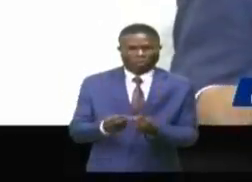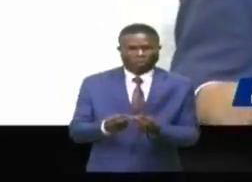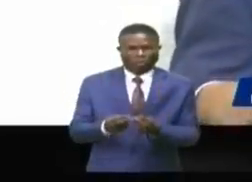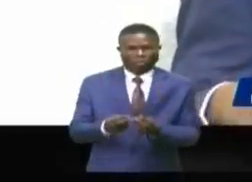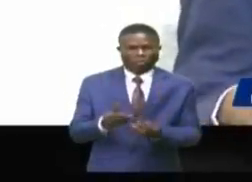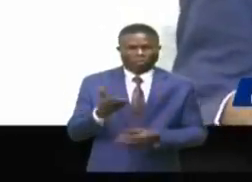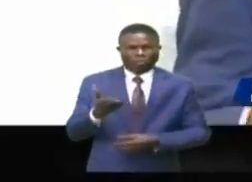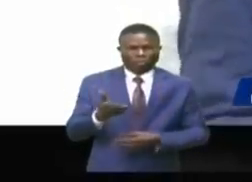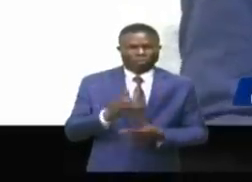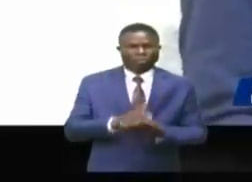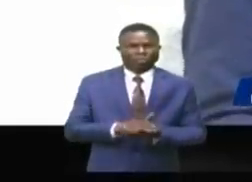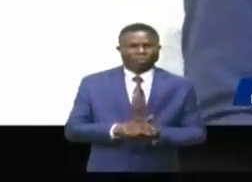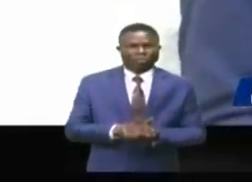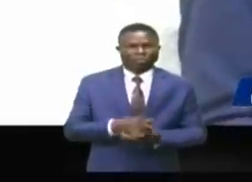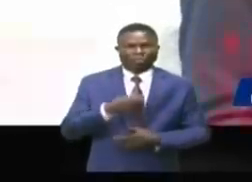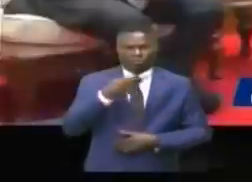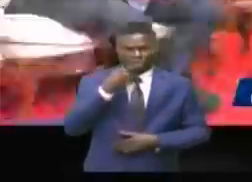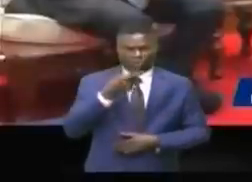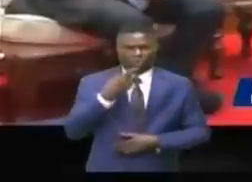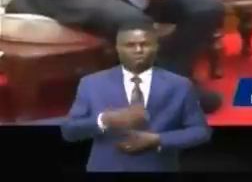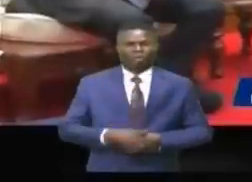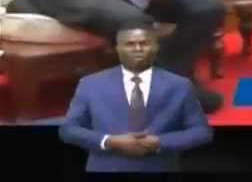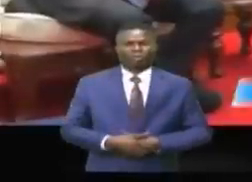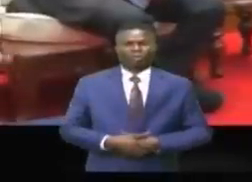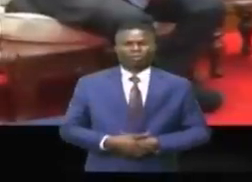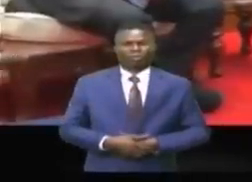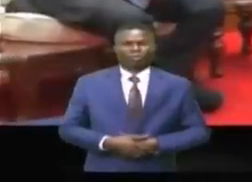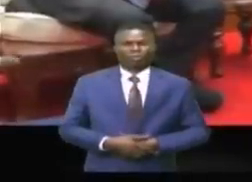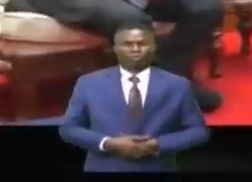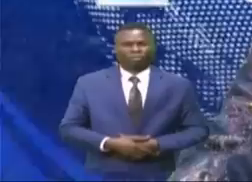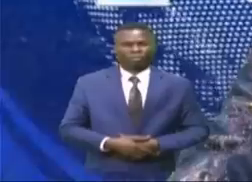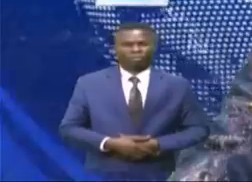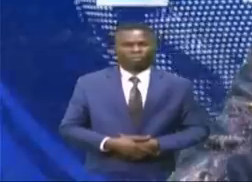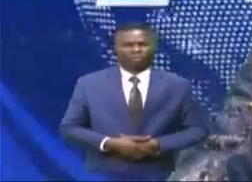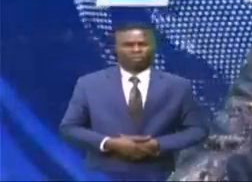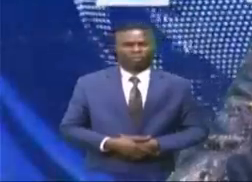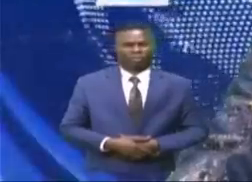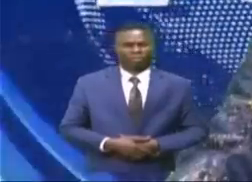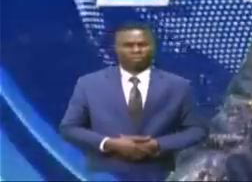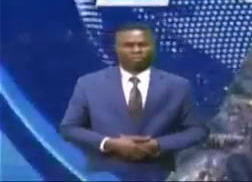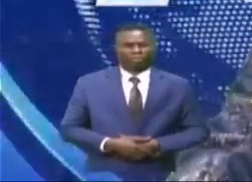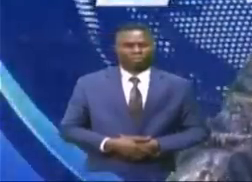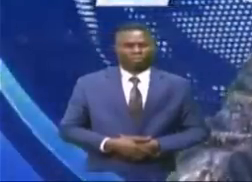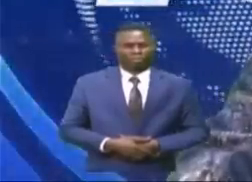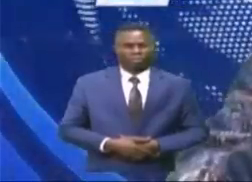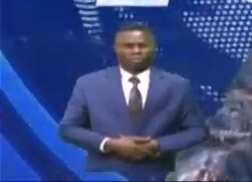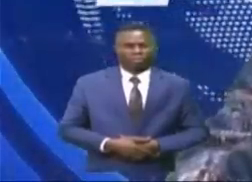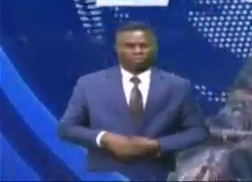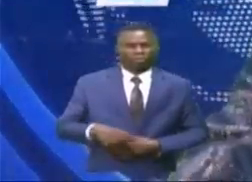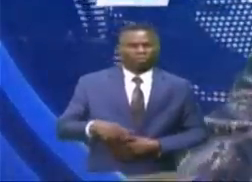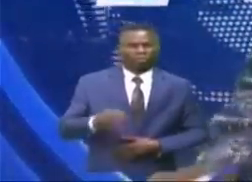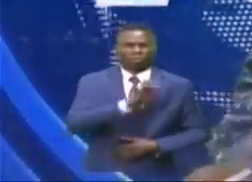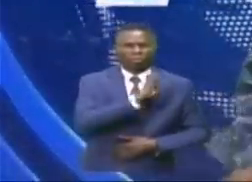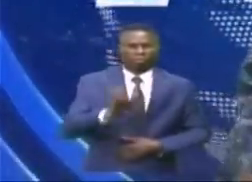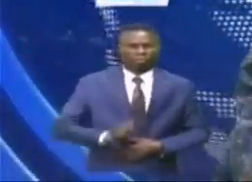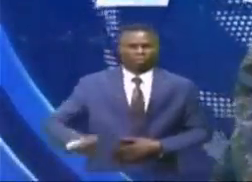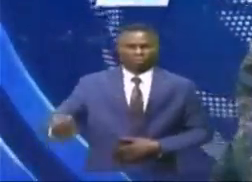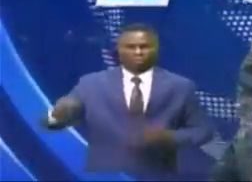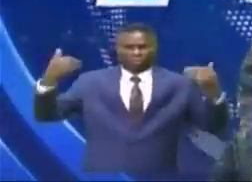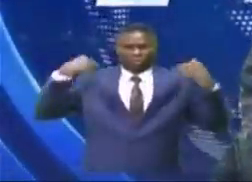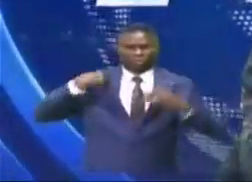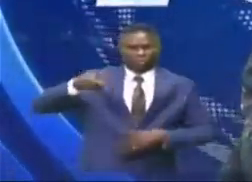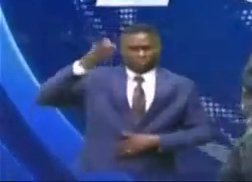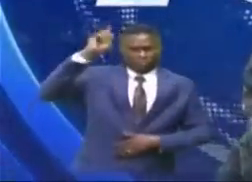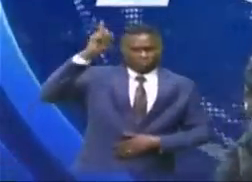vice-premier ministre, ministre des Affaires étrangères, Christophe Lutundula. Emmanuel Kota, commissaire supérieur